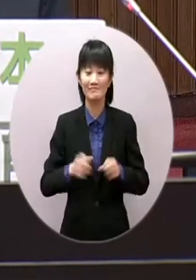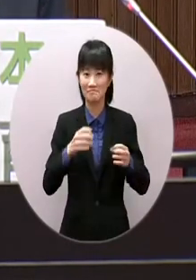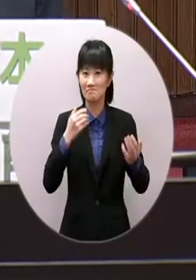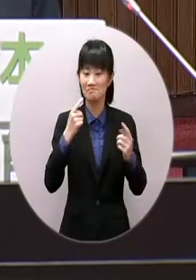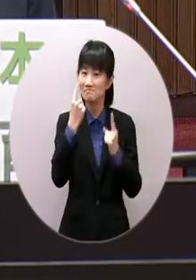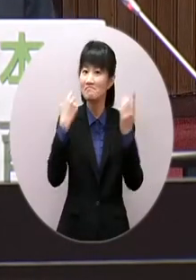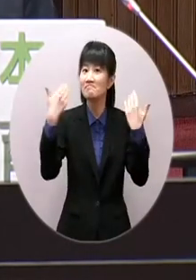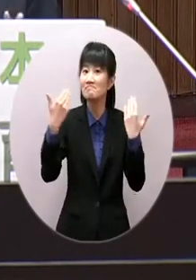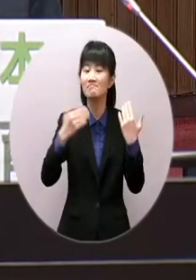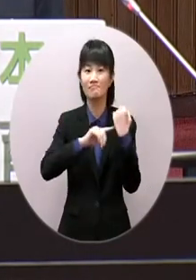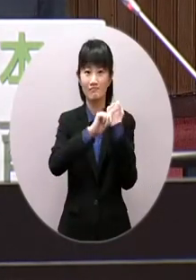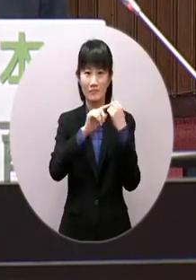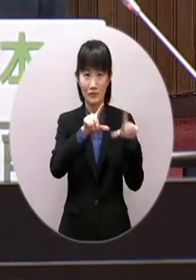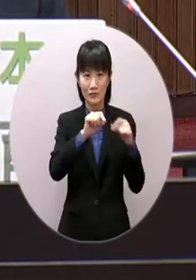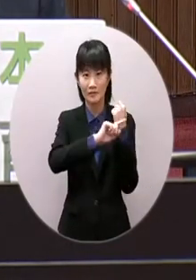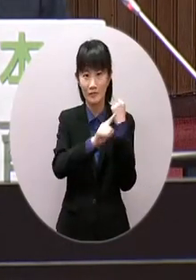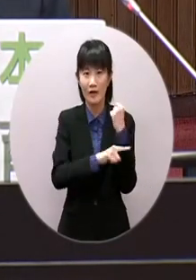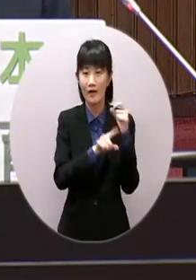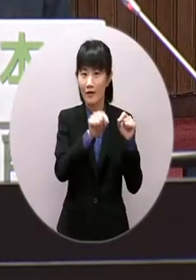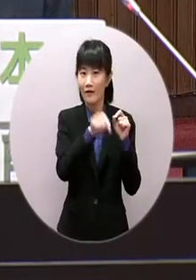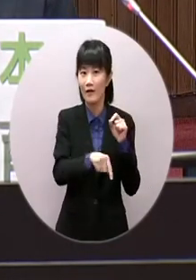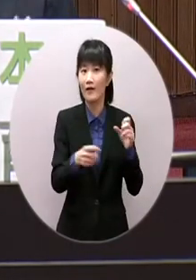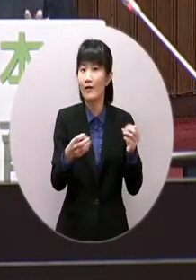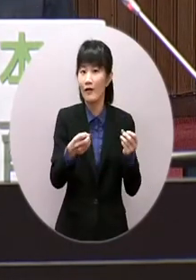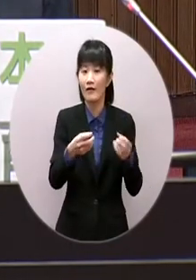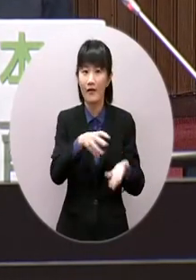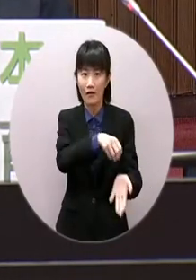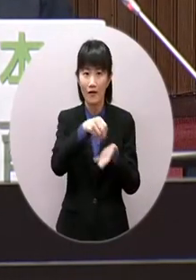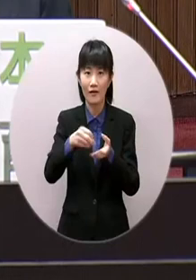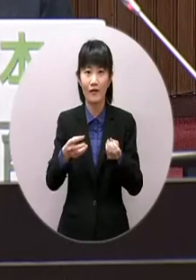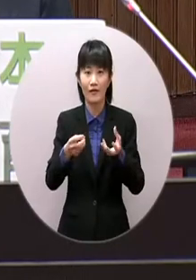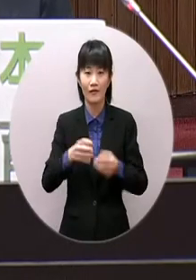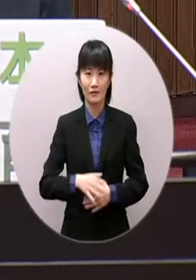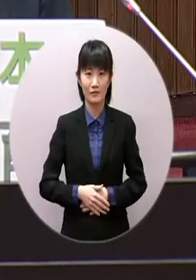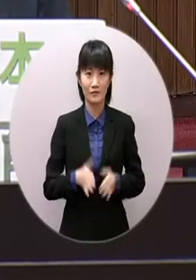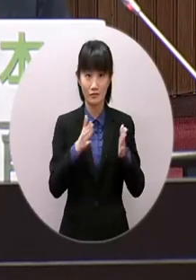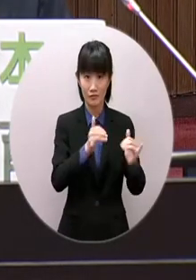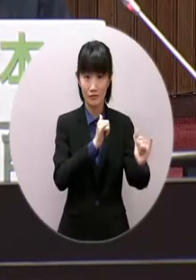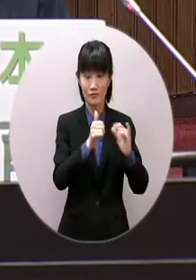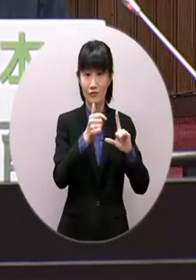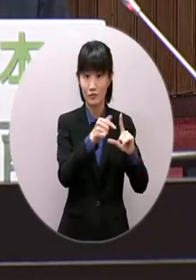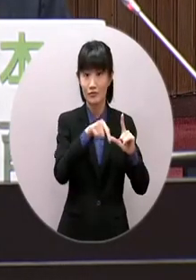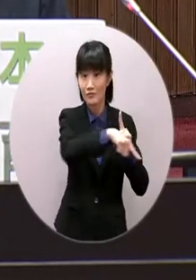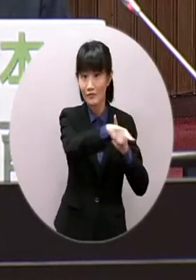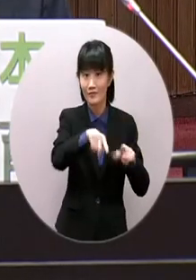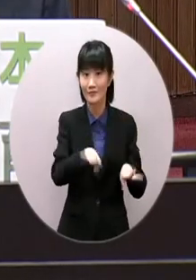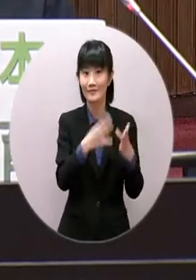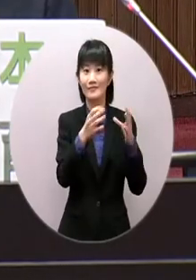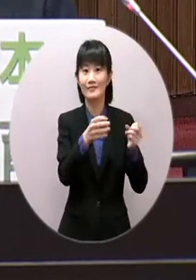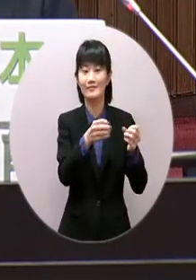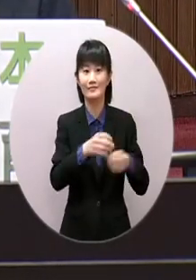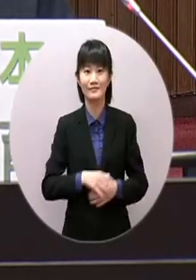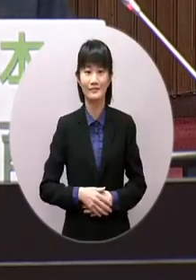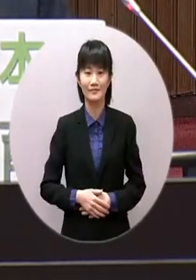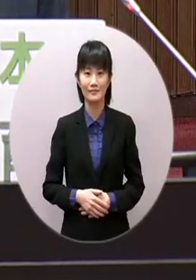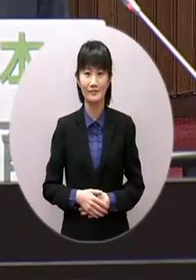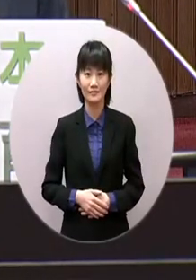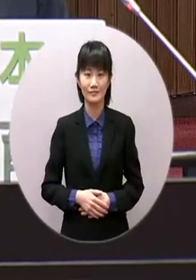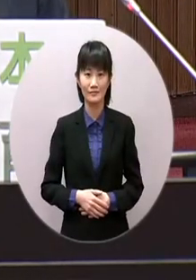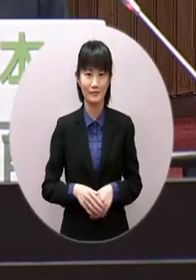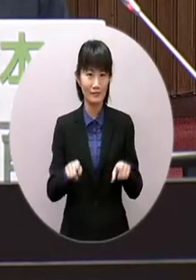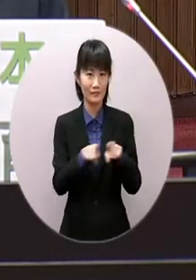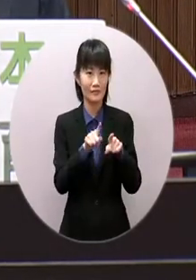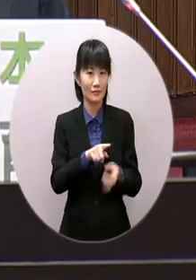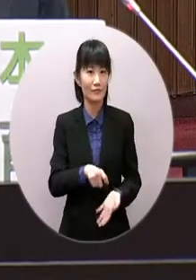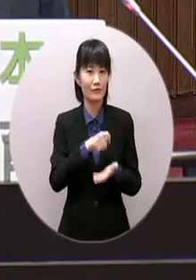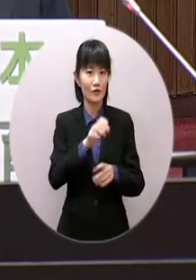较法治面、比较规范面。那我也是从在地经济、社会经济谈起。为什么我会这样讲呢？通常我们